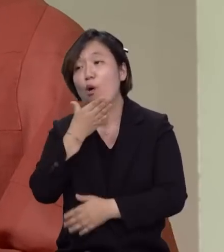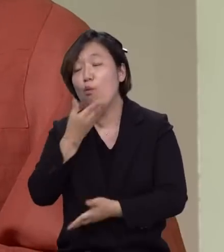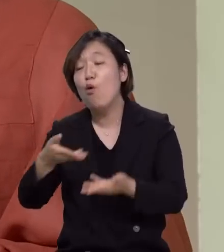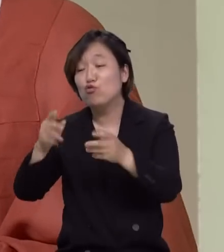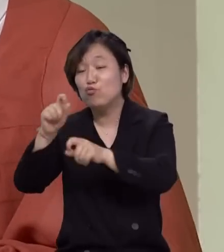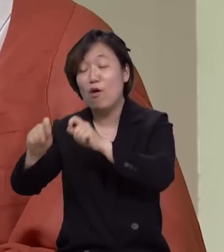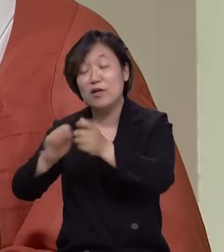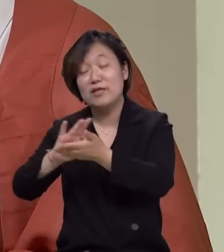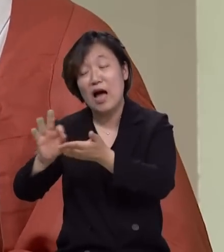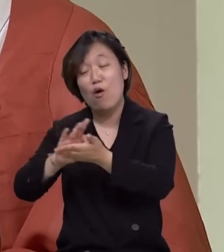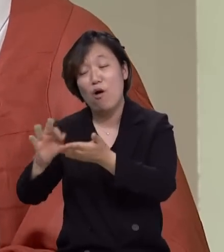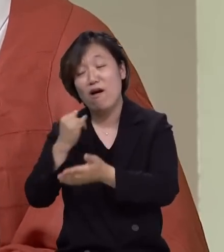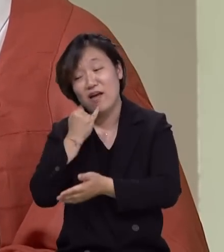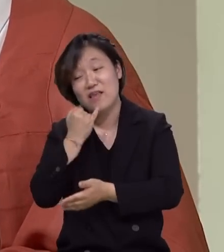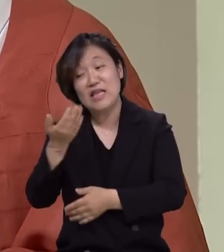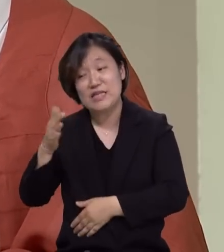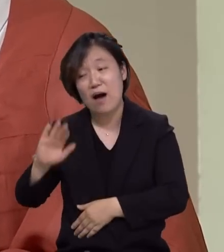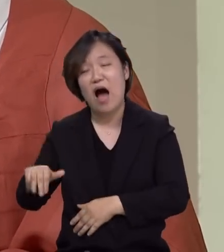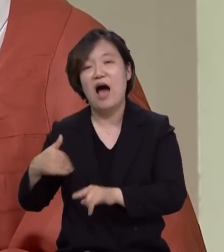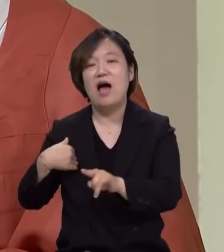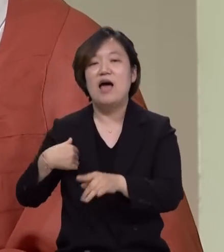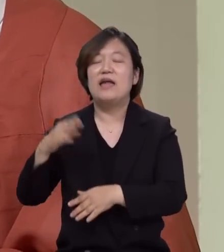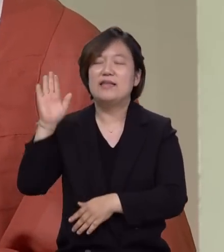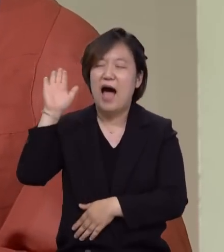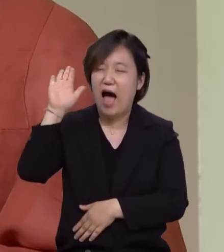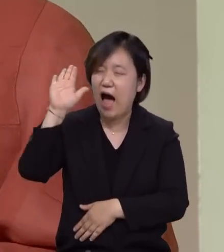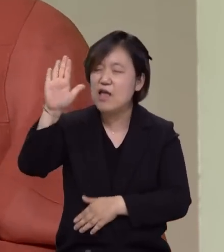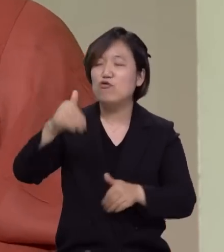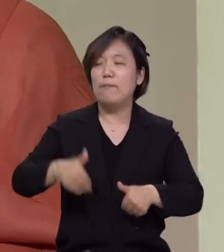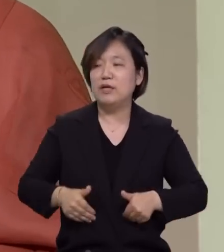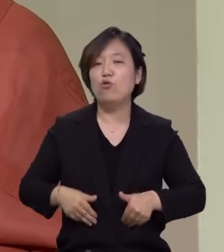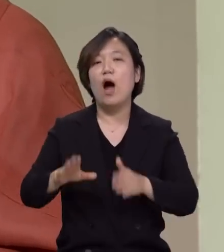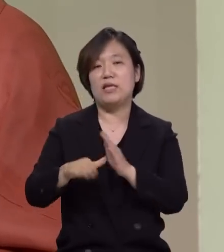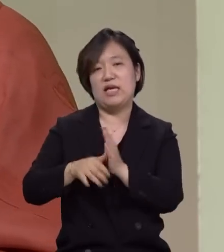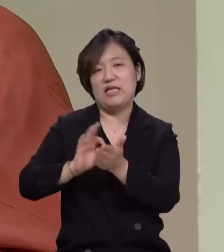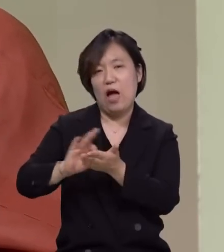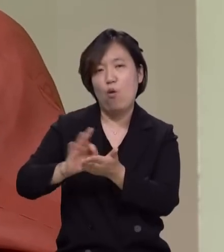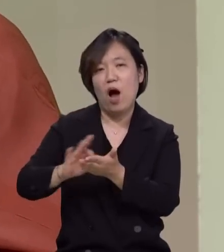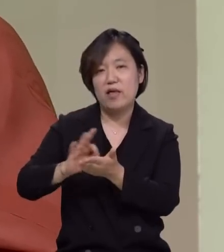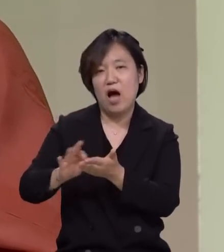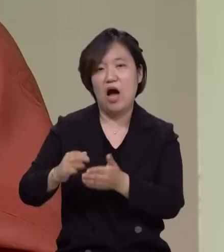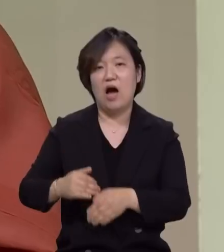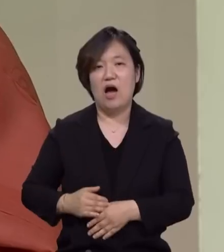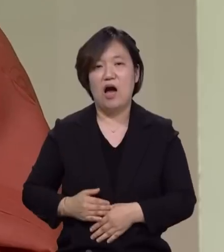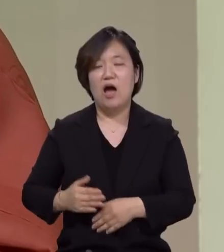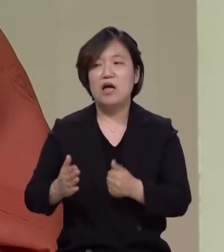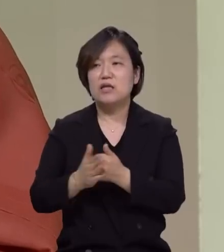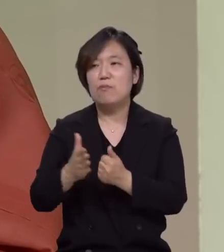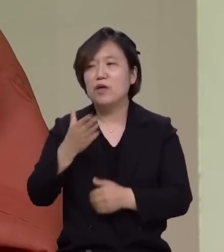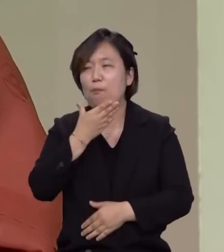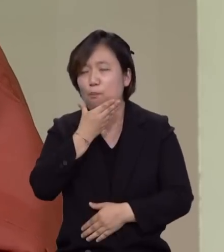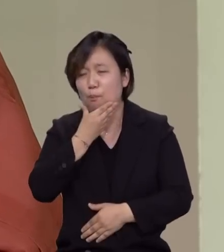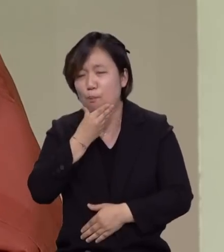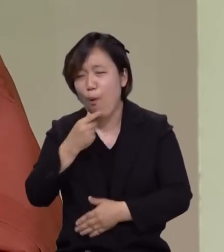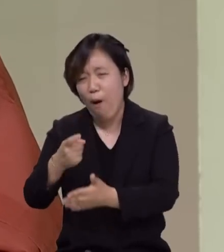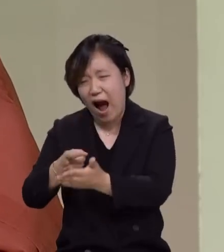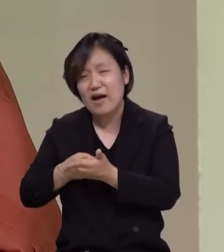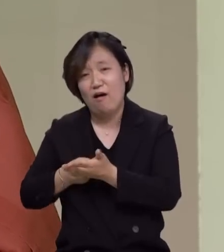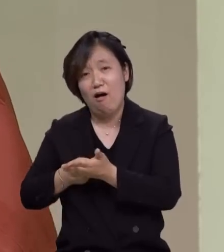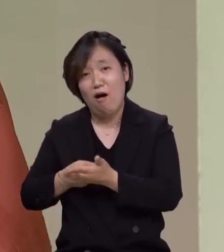있었지만 정말 필요할 때 쓰자는 마음으로 복을 아끼고 복을 아끼면서